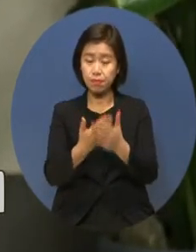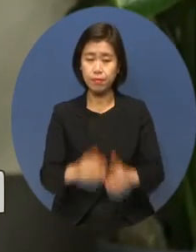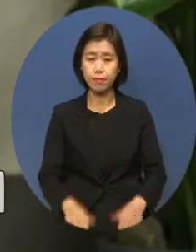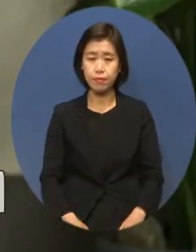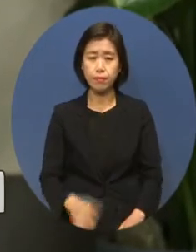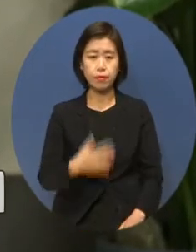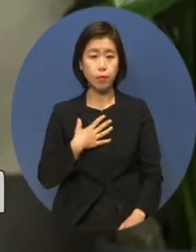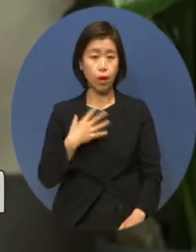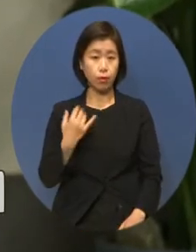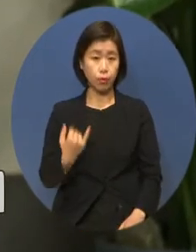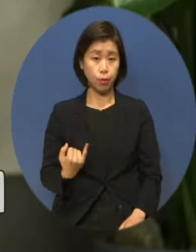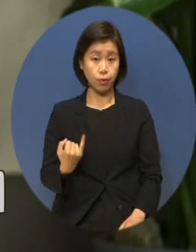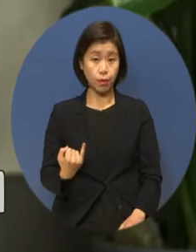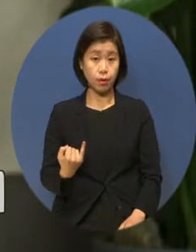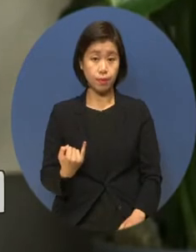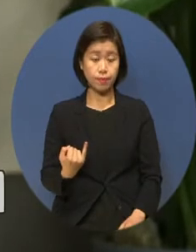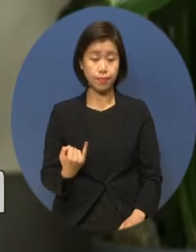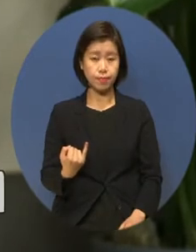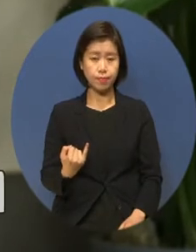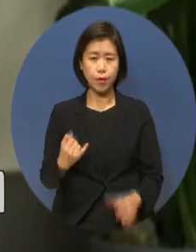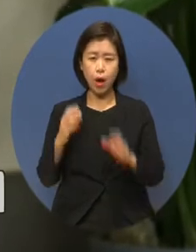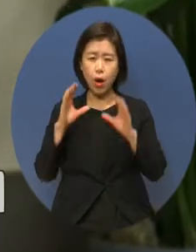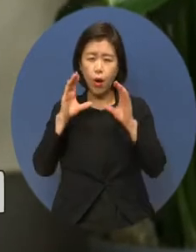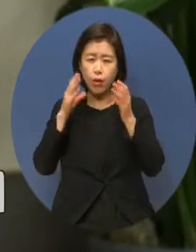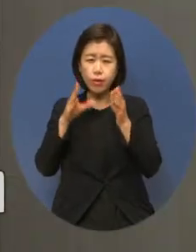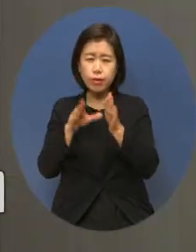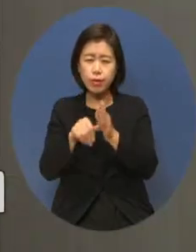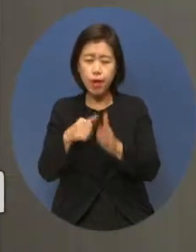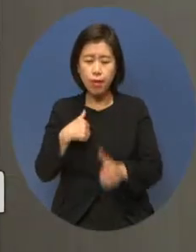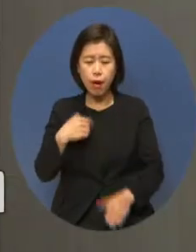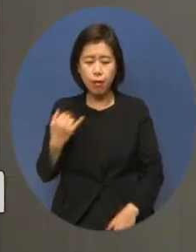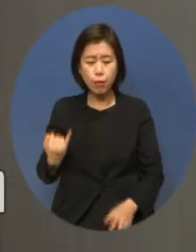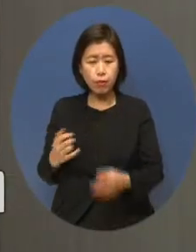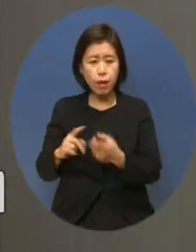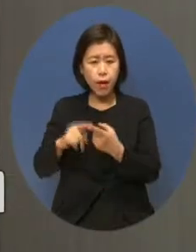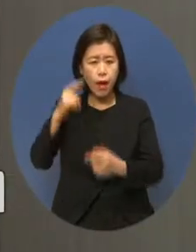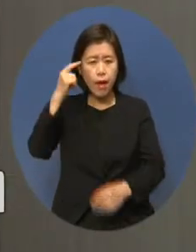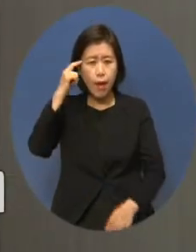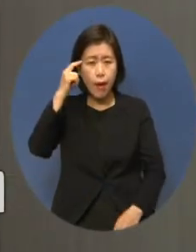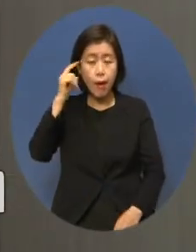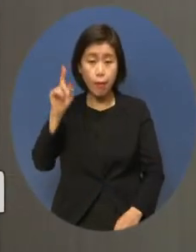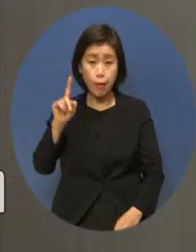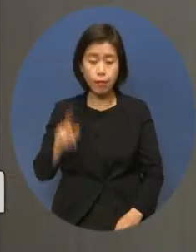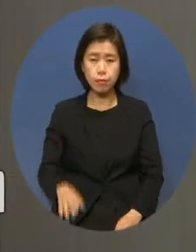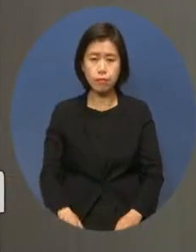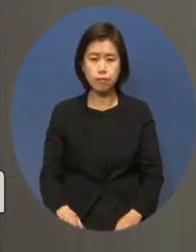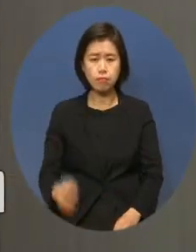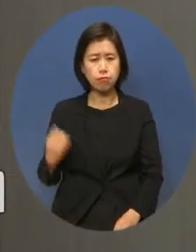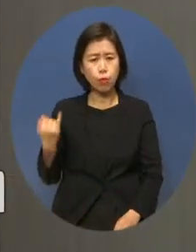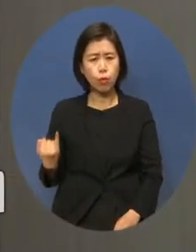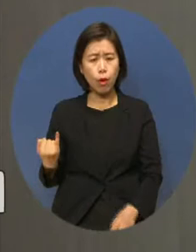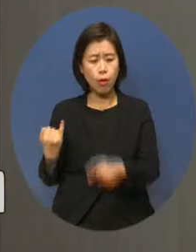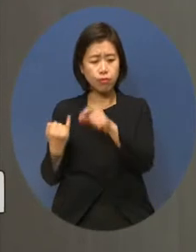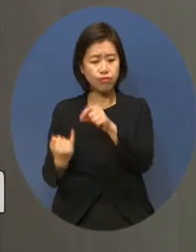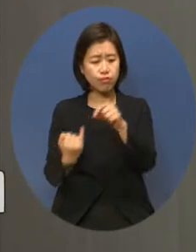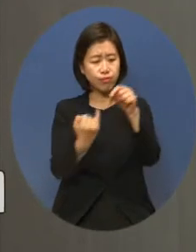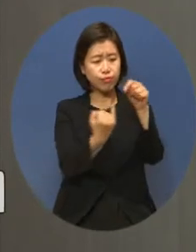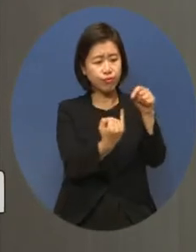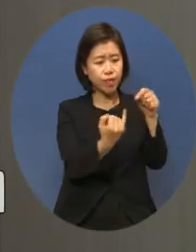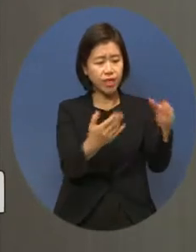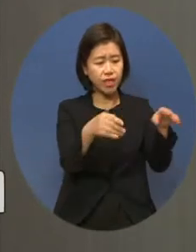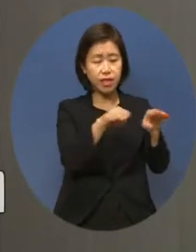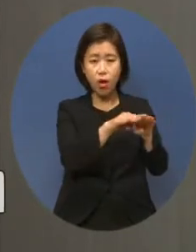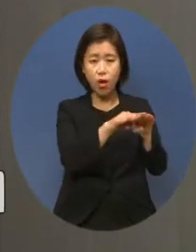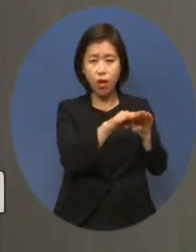동생의 그러니까 어렸을 때 기억이 나는 거는 왜 혜정이는 시설에 가야 하나요? 라고 부모님한테 여쭤봤을